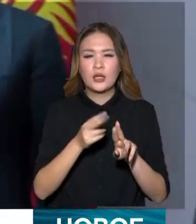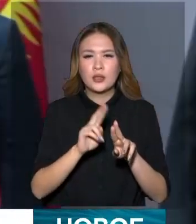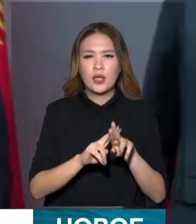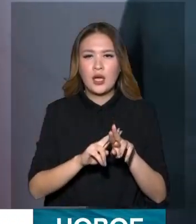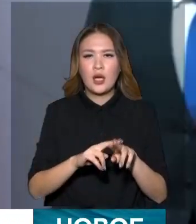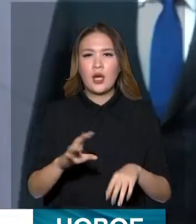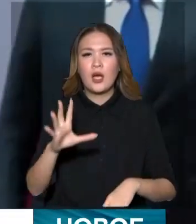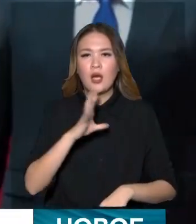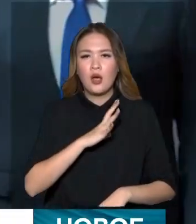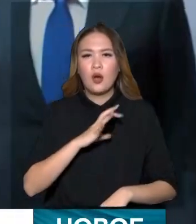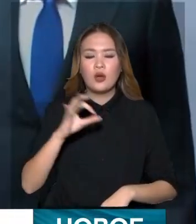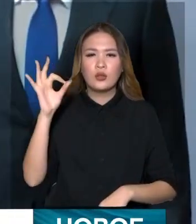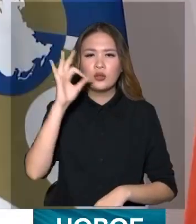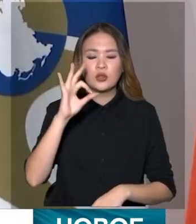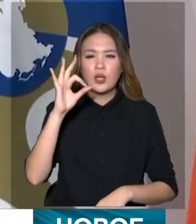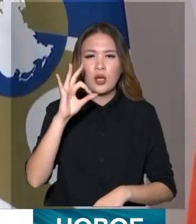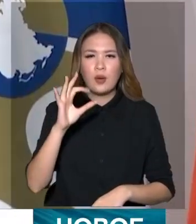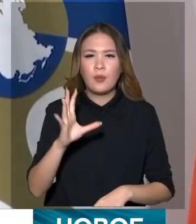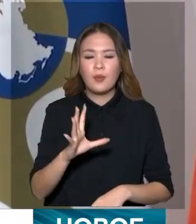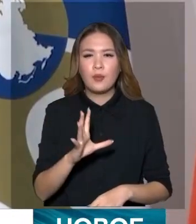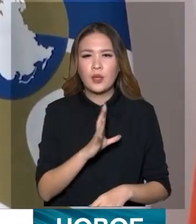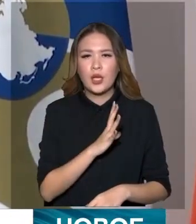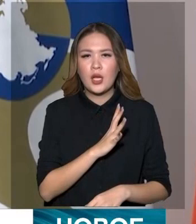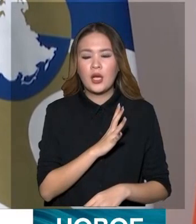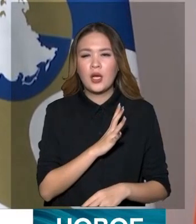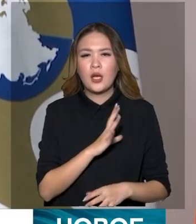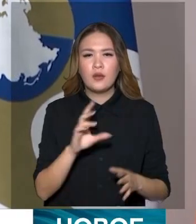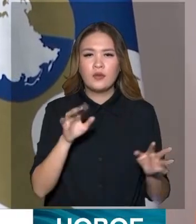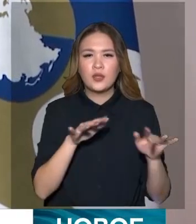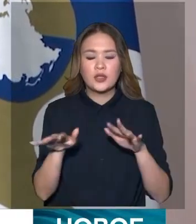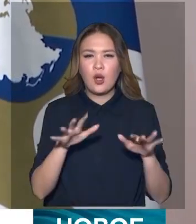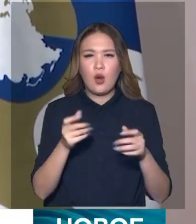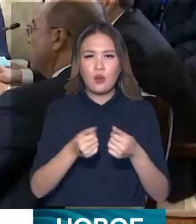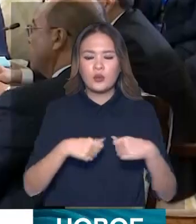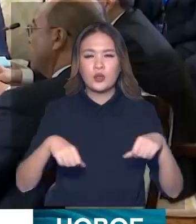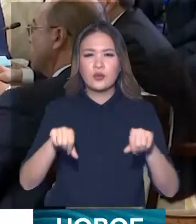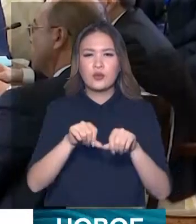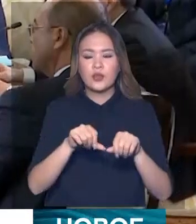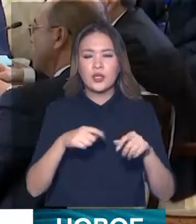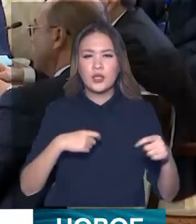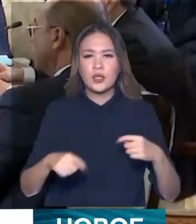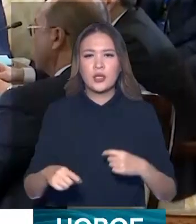актуализировать техрегламенты, которые непосредственно влияют на эффективность общего рынка.